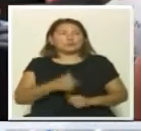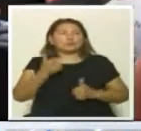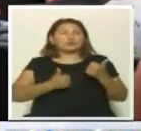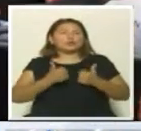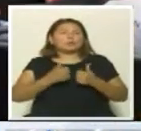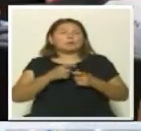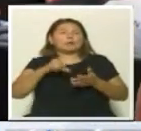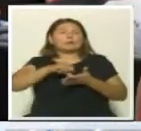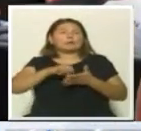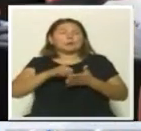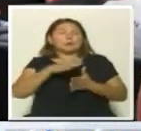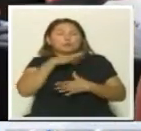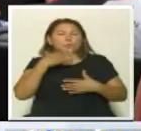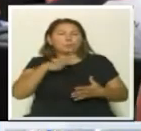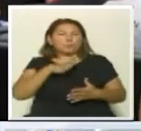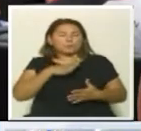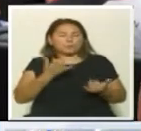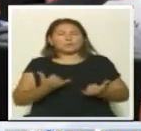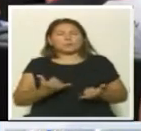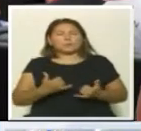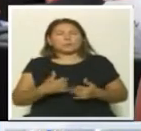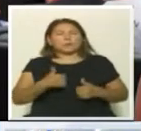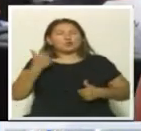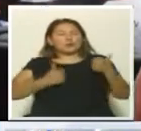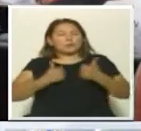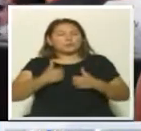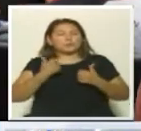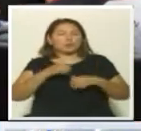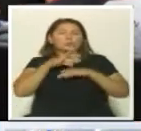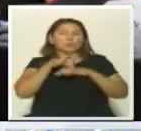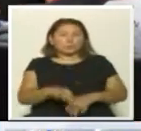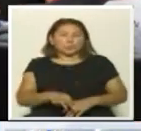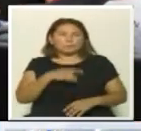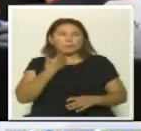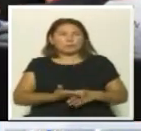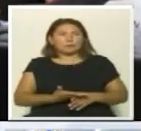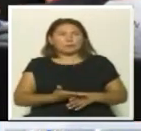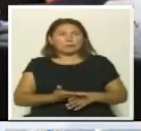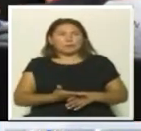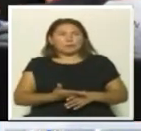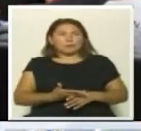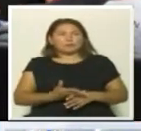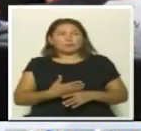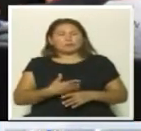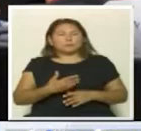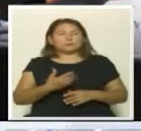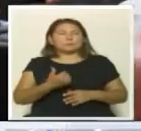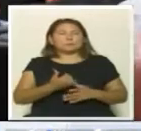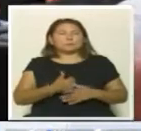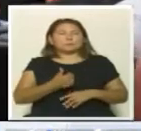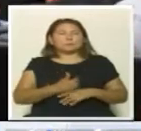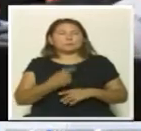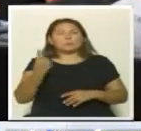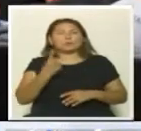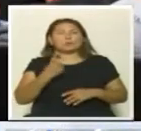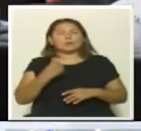болды қатыспағалы. Енді мынау қазір жарысты алғаш көрді, жақсы өткізді. Жақсы деңгейде мен қазір Аллаға шүкір, иншалла.